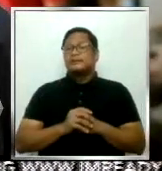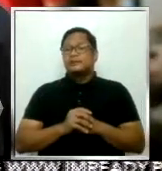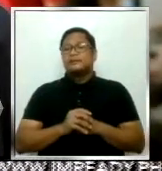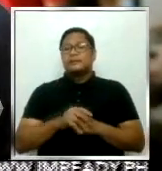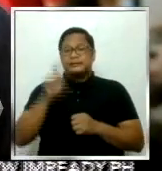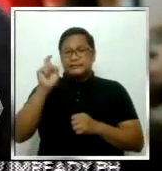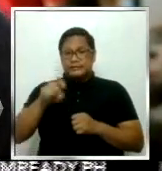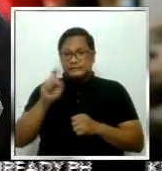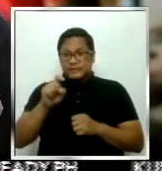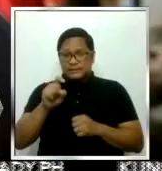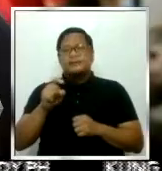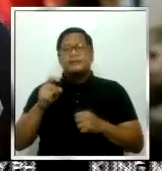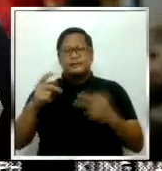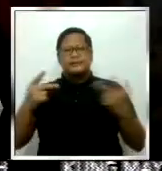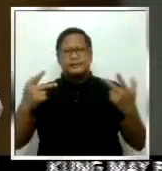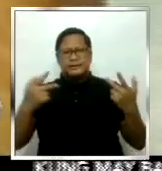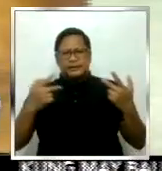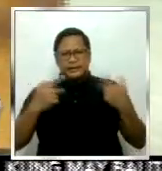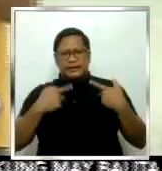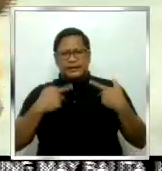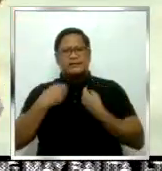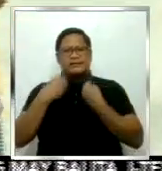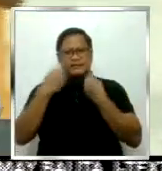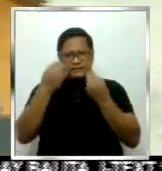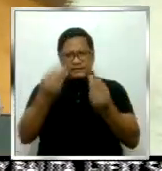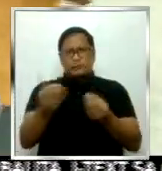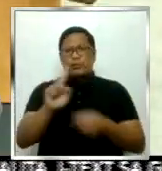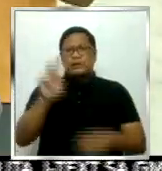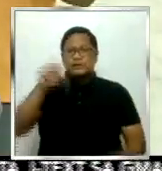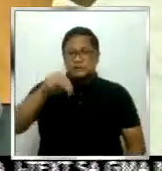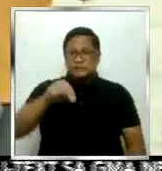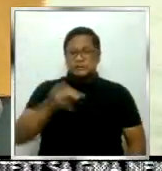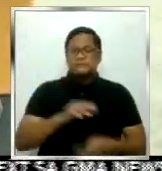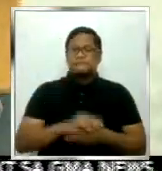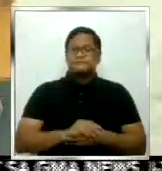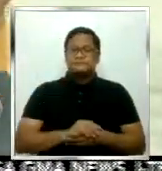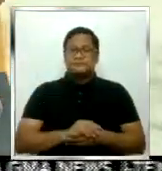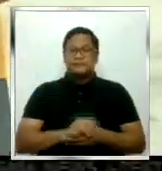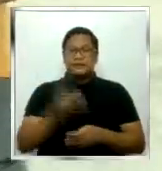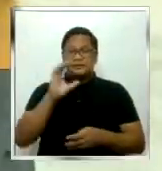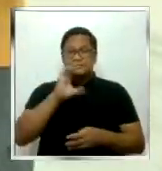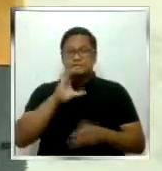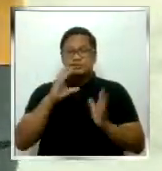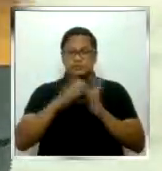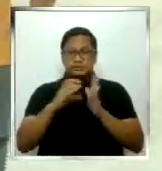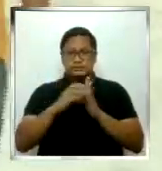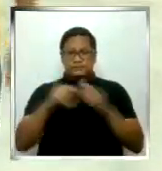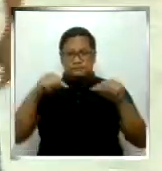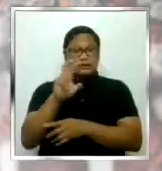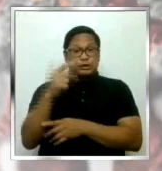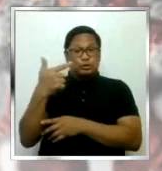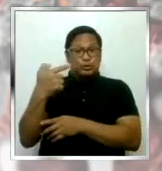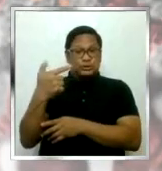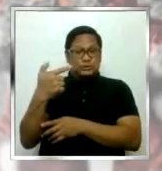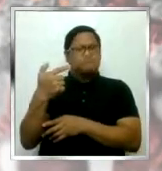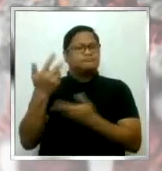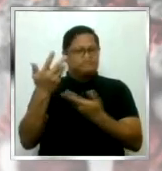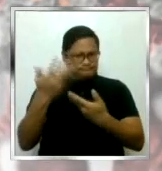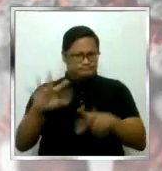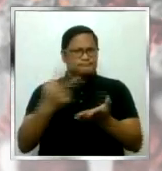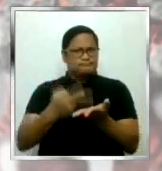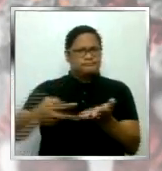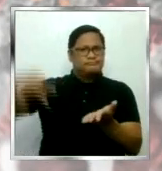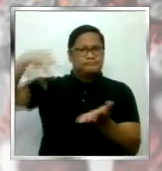nandyan yung provisions nila for 14 days. Mula sa Cebu City, Ian Cruz nakatutok, 24 oras. Sa buong